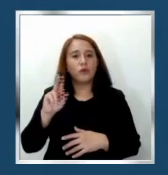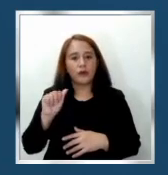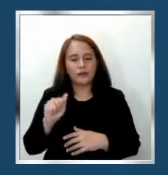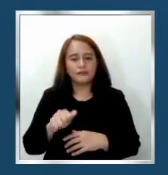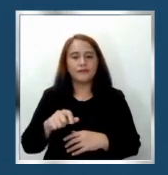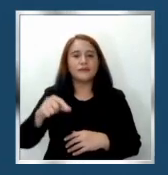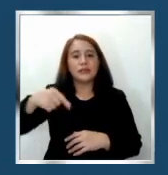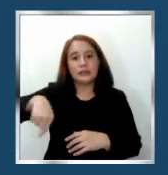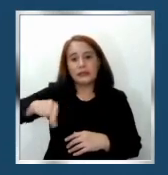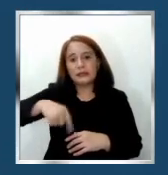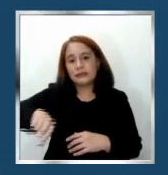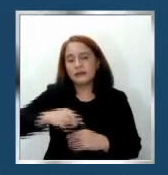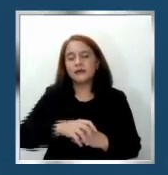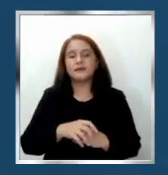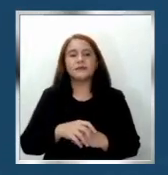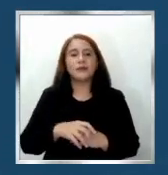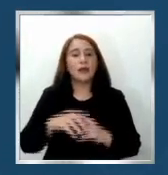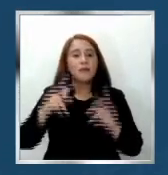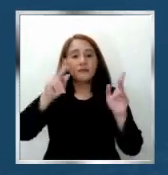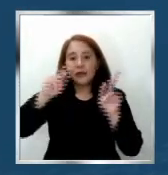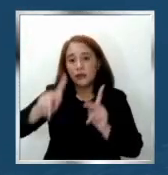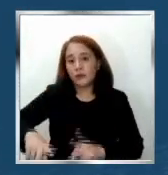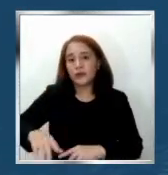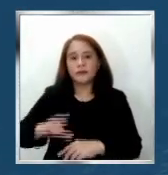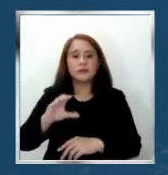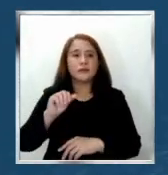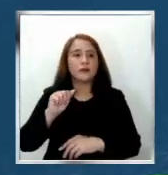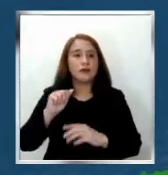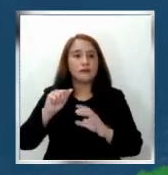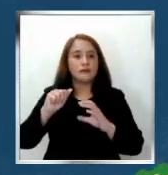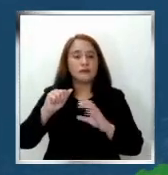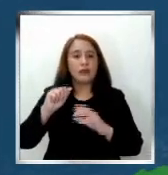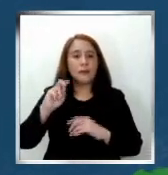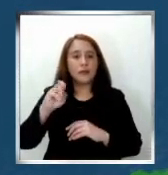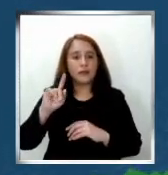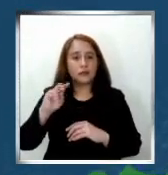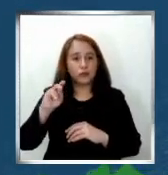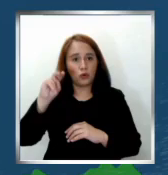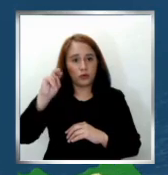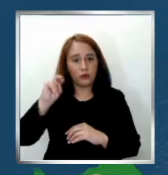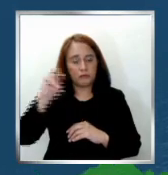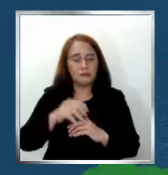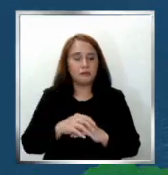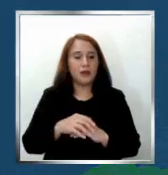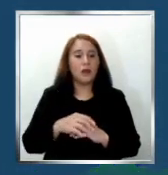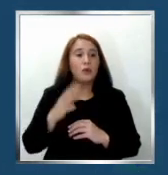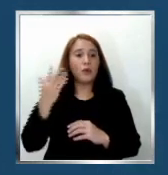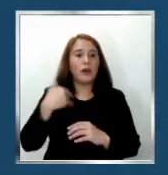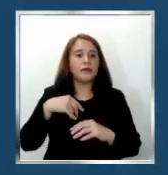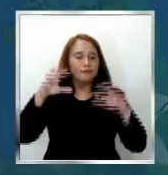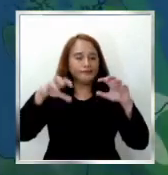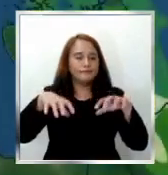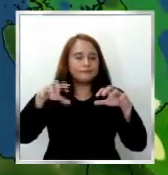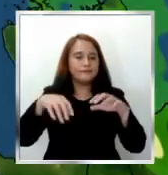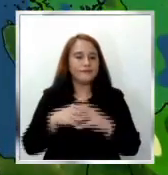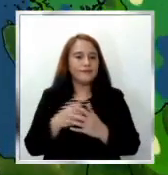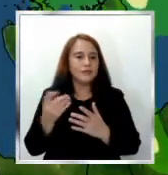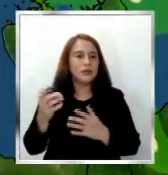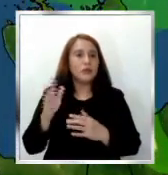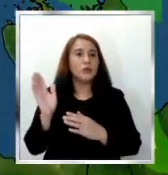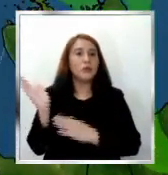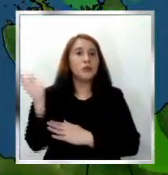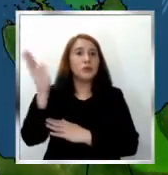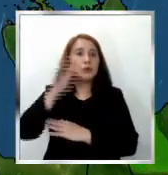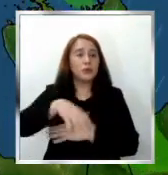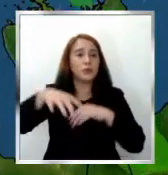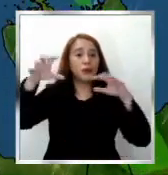Oriental, Palawan at Camarines Norte na posibleng makaranas ng mga pag-ulan dulot ng thunderstorm. Maghapon naman ang ulan dyan sa may